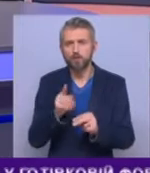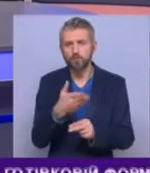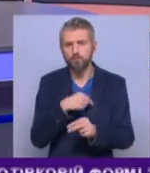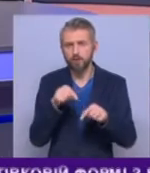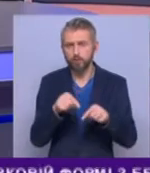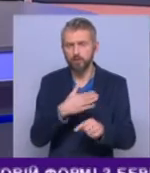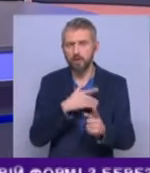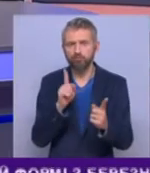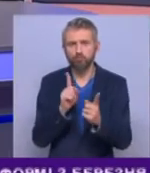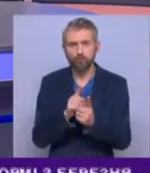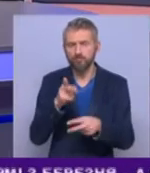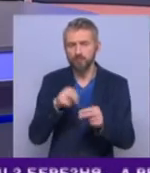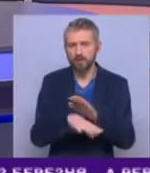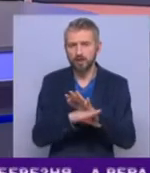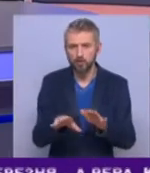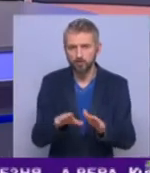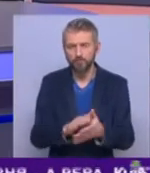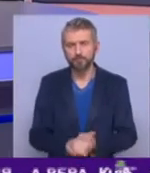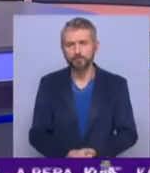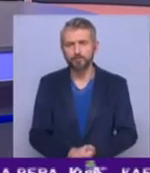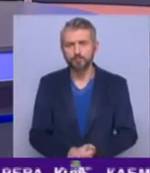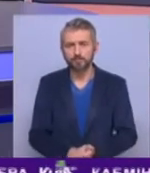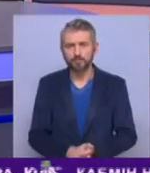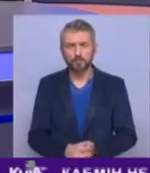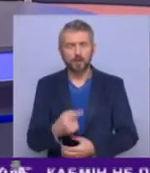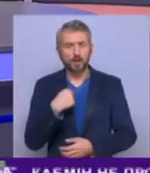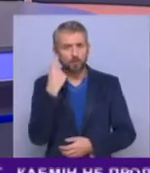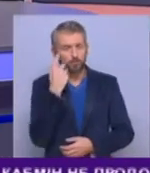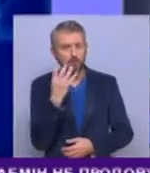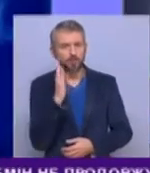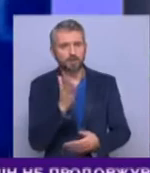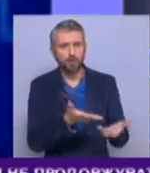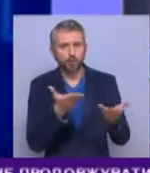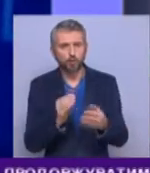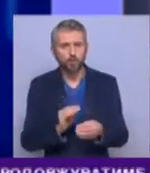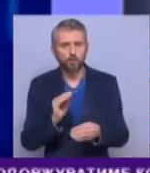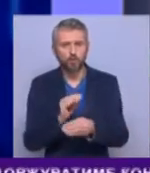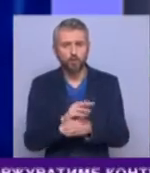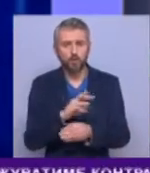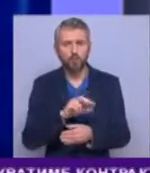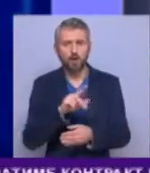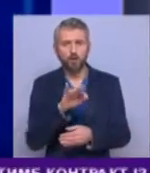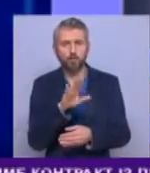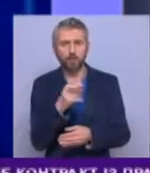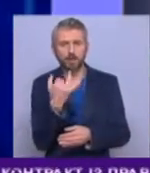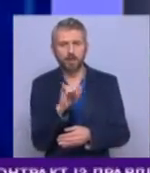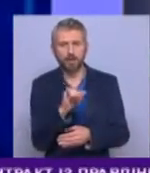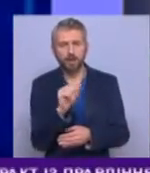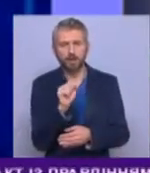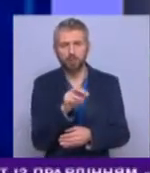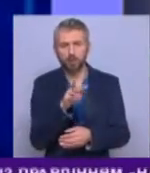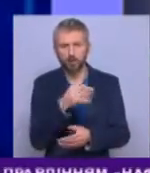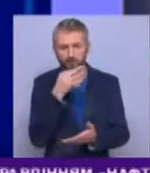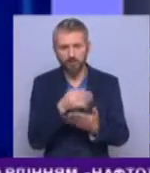тут на нашій зустрічі не ставимо крапку, ставимо кому. Я думаю, що ми ще запросимо додатково мальованого Андрія Миколаївича, який відповідає безпосередньо за